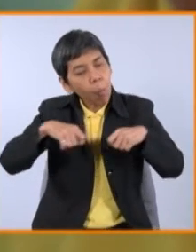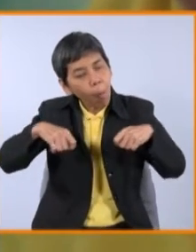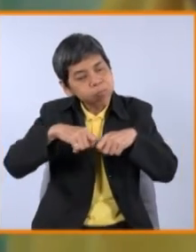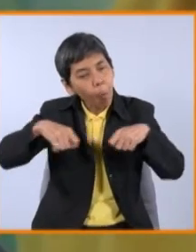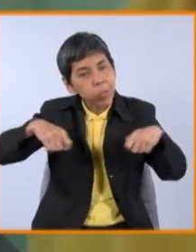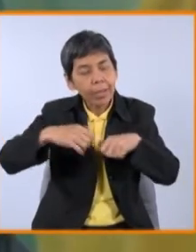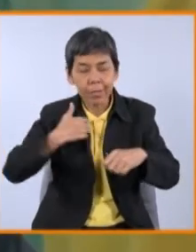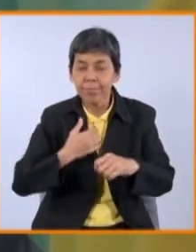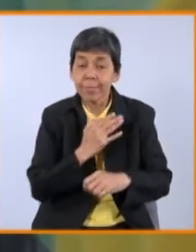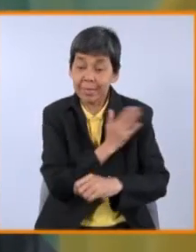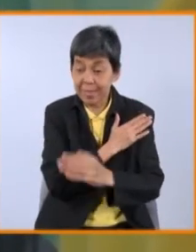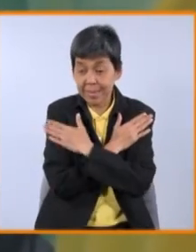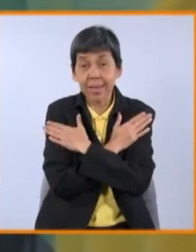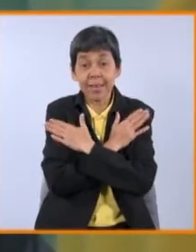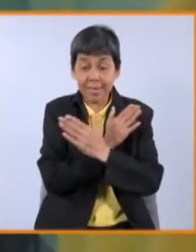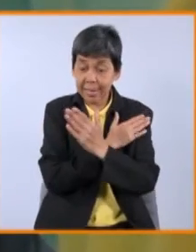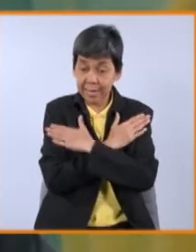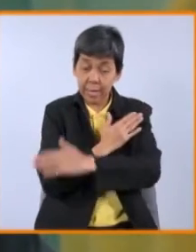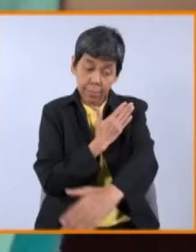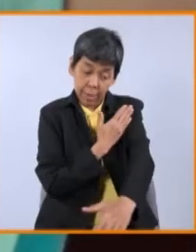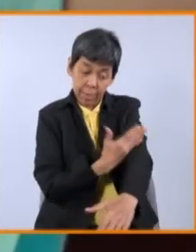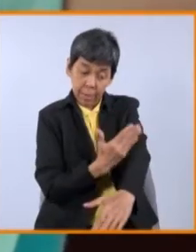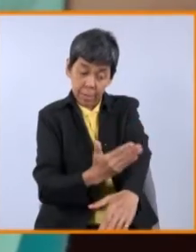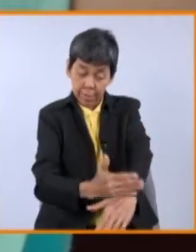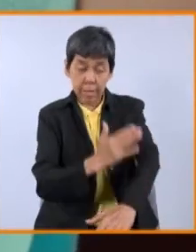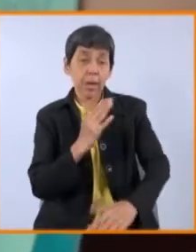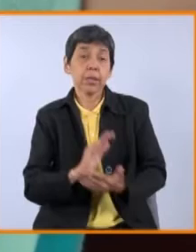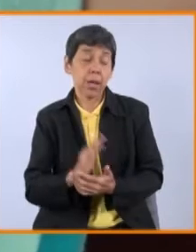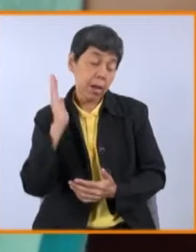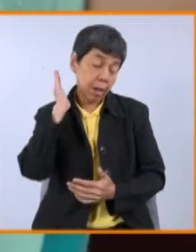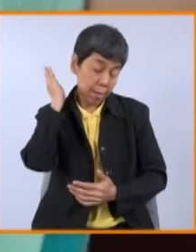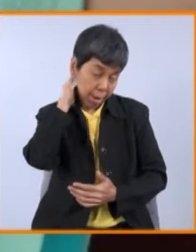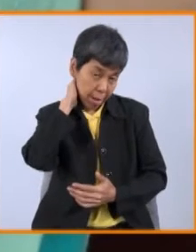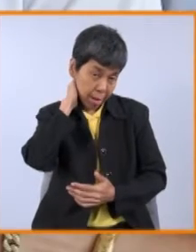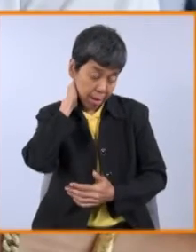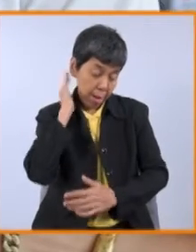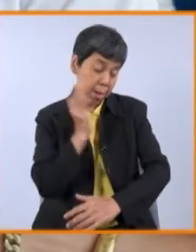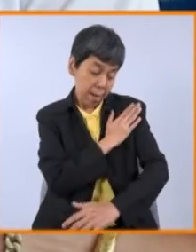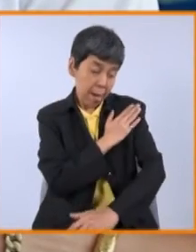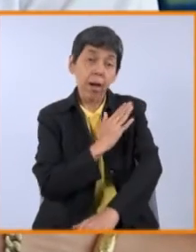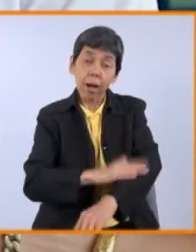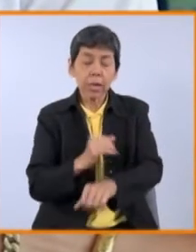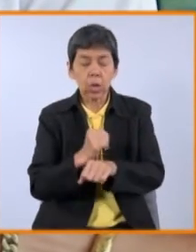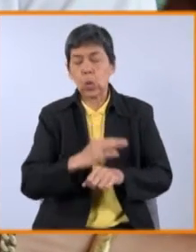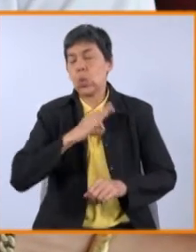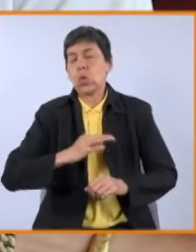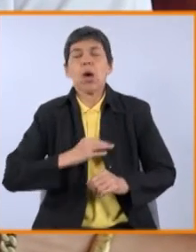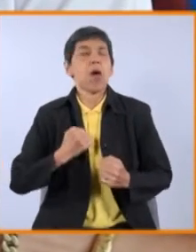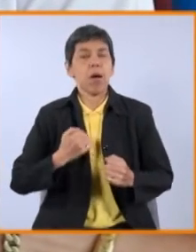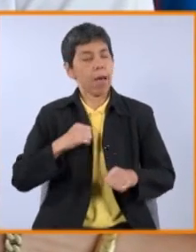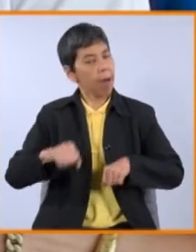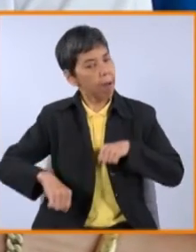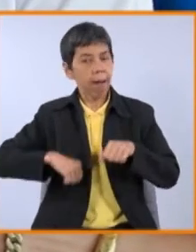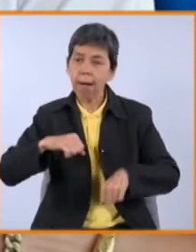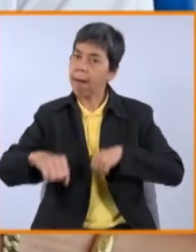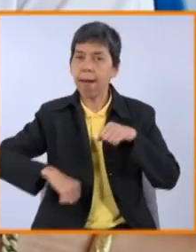พอเราทำทั้งข้างทั้ง4ระยางรวมทั้งบ่าไหล่คอ10นาทีสำหรับนักปั่นเนี่ยจะรู้สึกว่ามีความพร้อมที่จะล